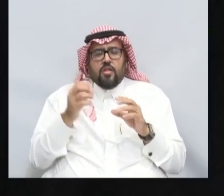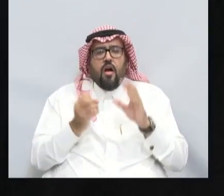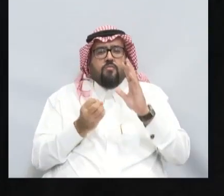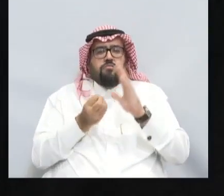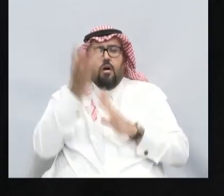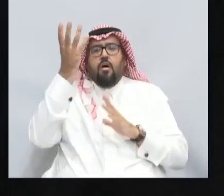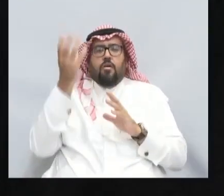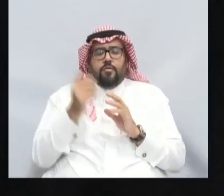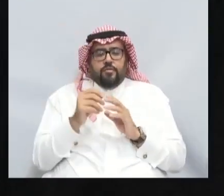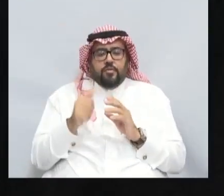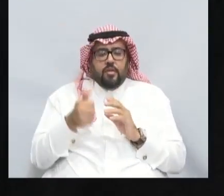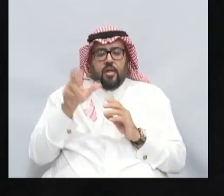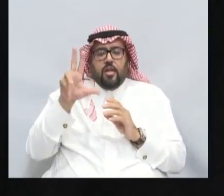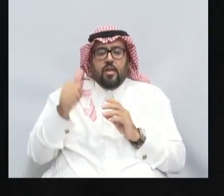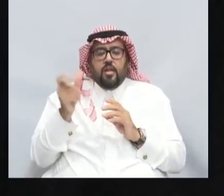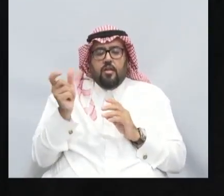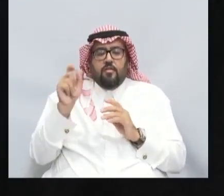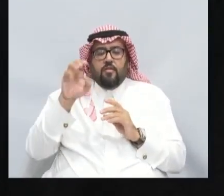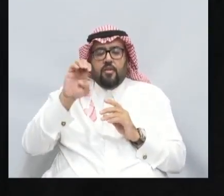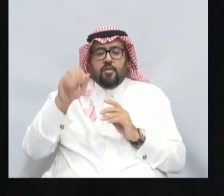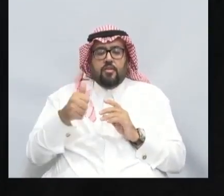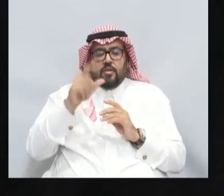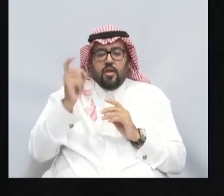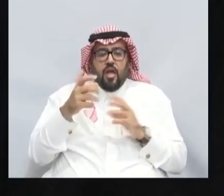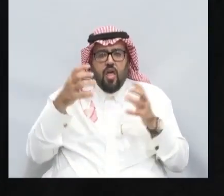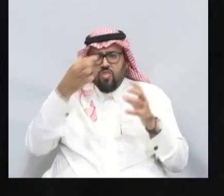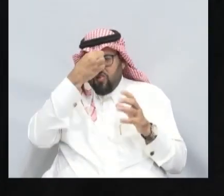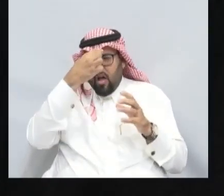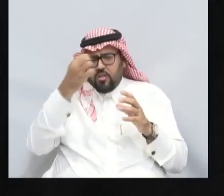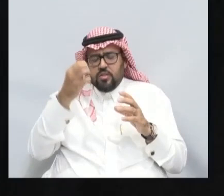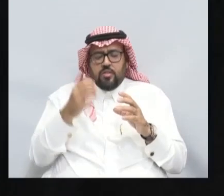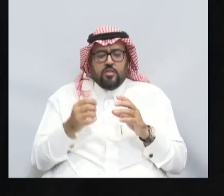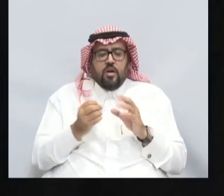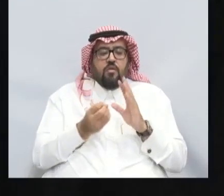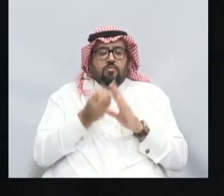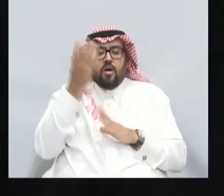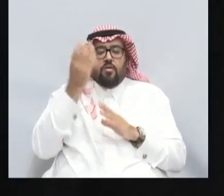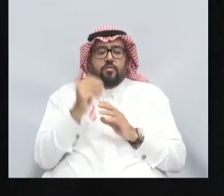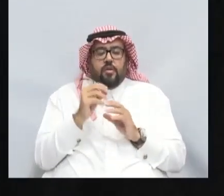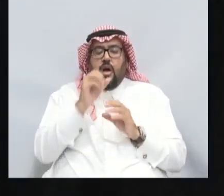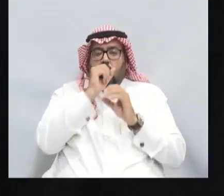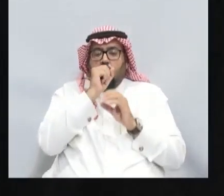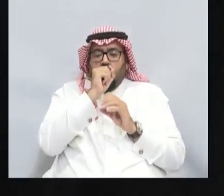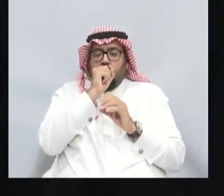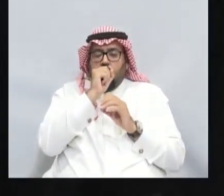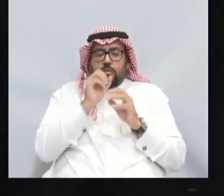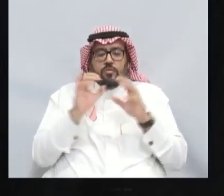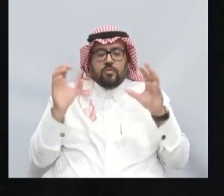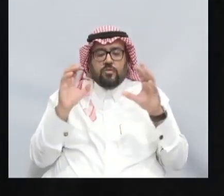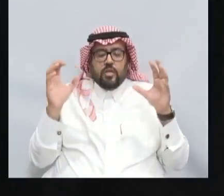ماذا؟ الانفجار. وهذا مفهوم علمي حقيقة، كثرة الضغط تولد الانفجار كما يحدث في بالون. كثرة